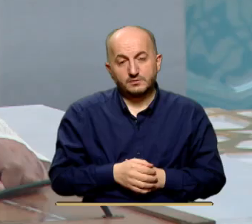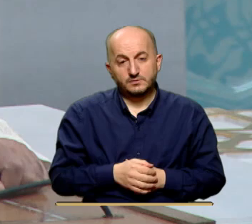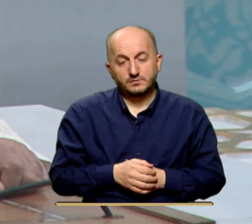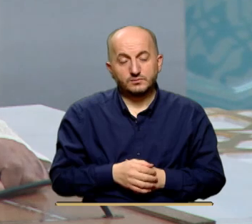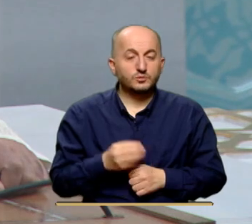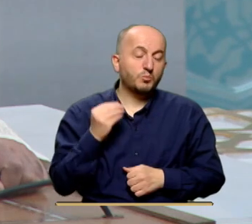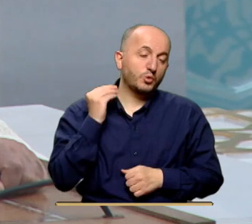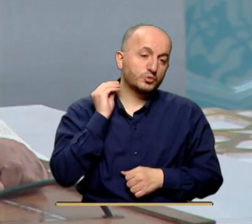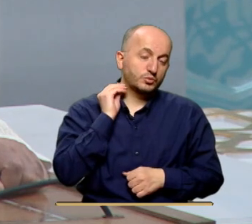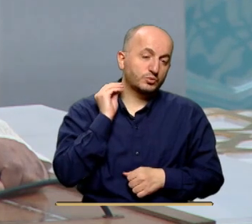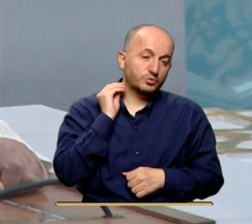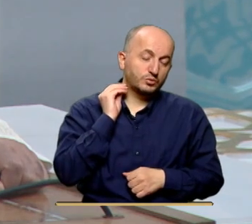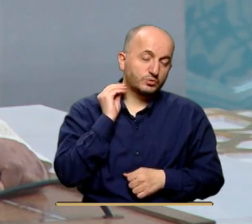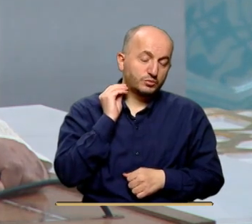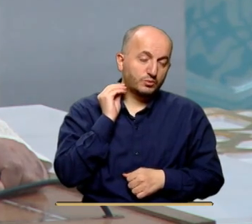Borcunuz